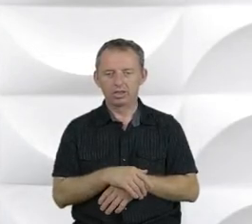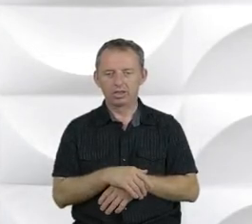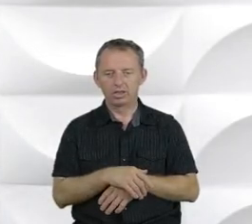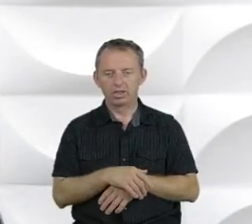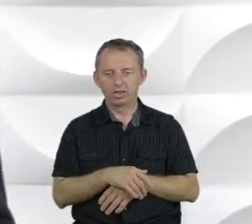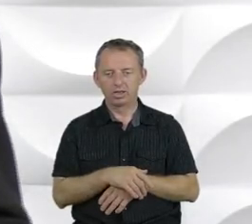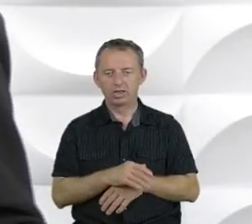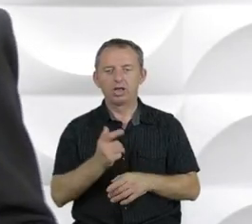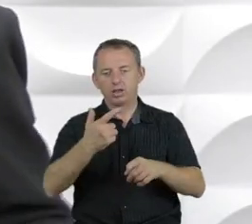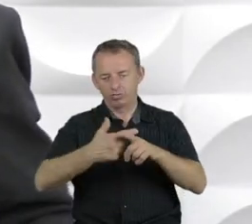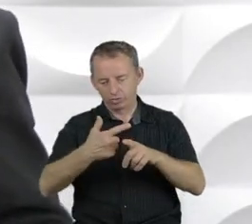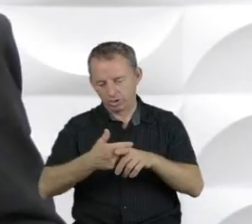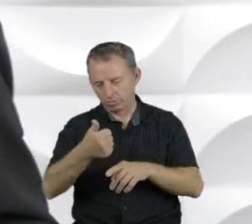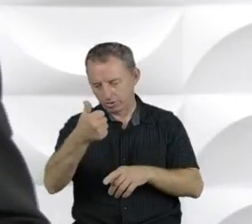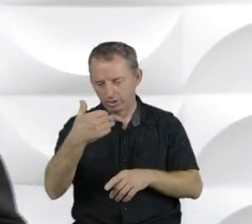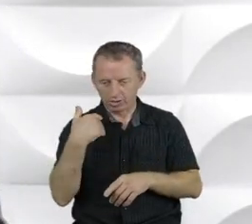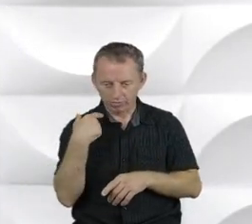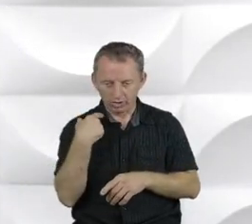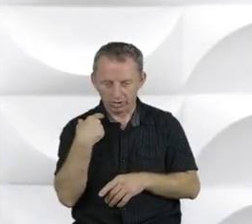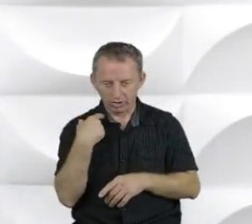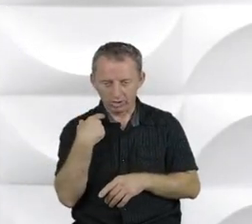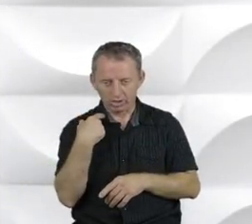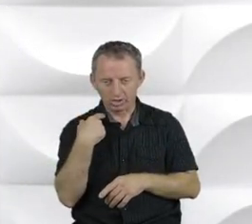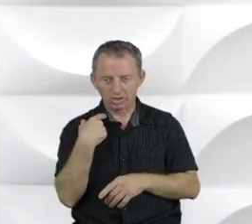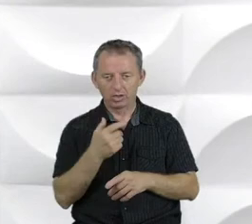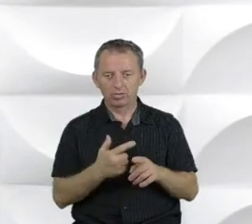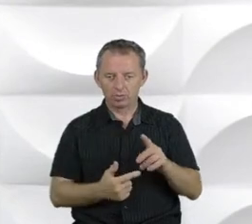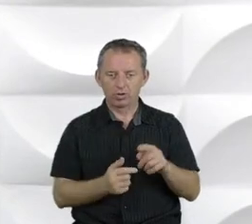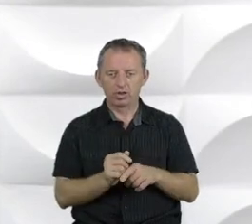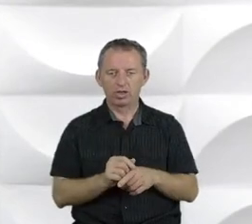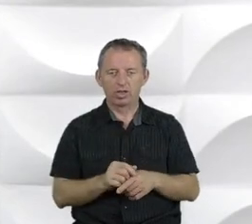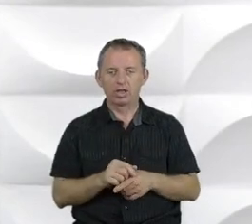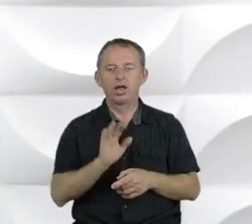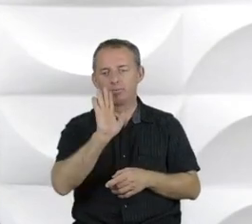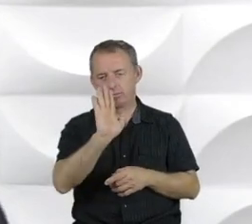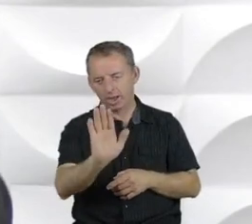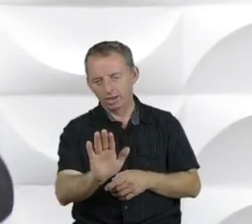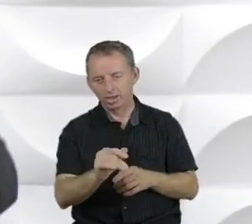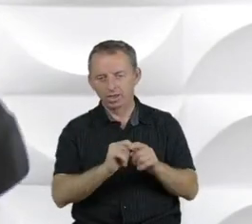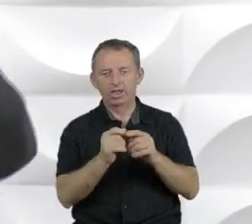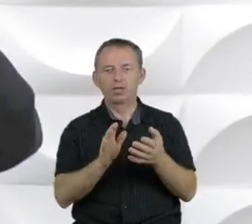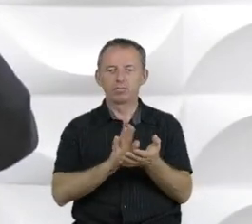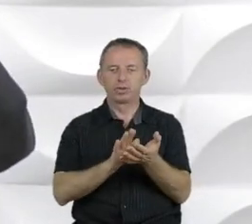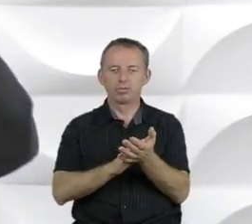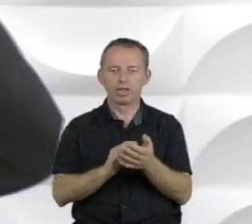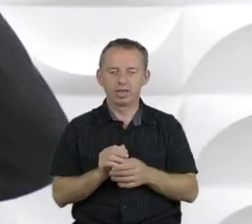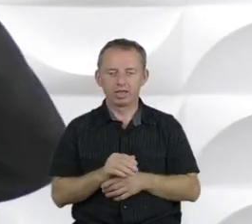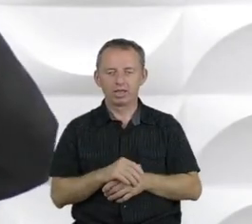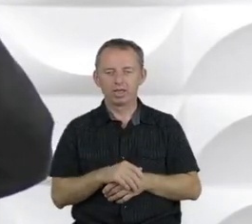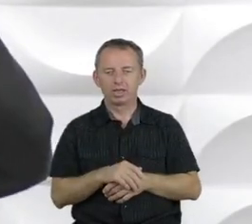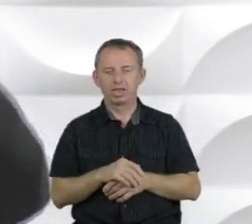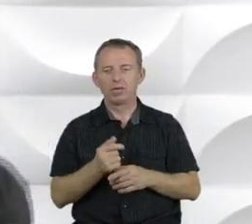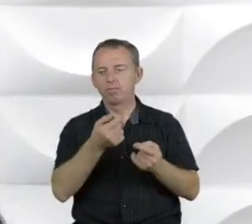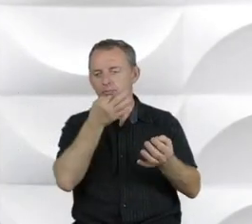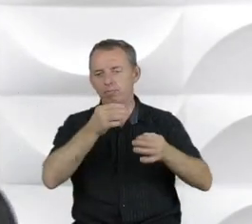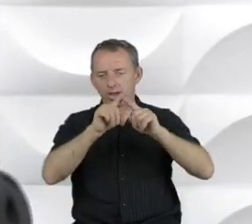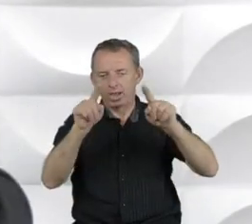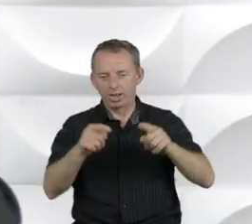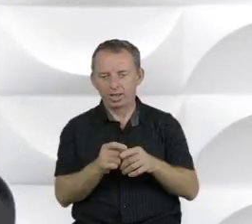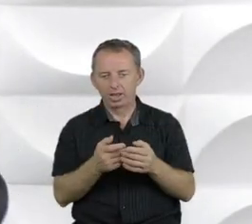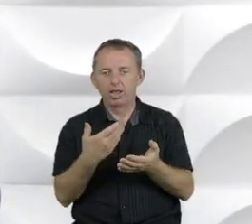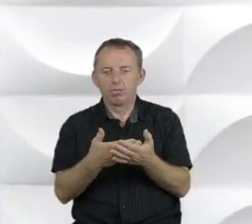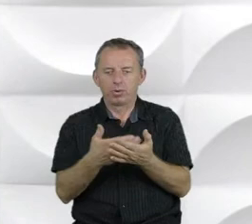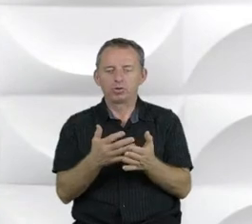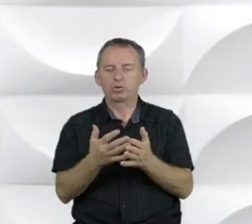z XXI wieku i pół to mają takie Biblie maleńkie, bo po co